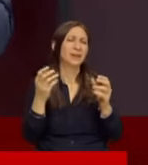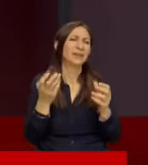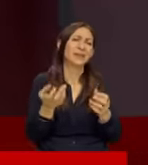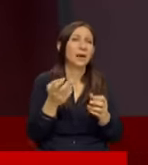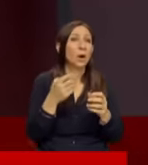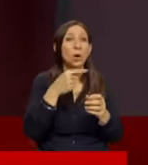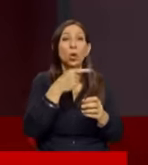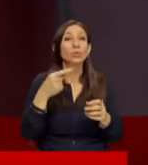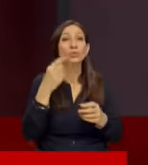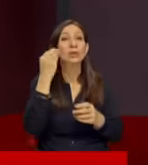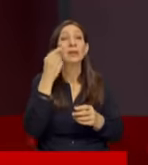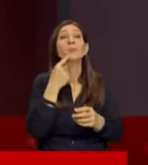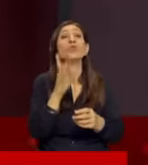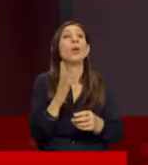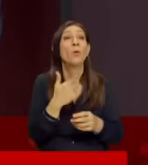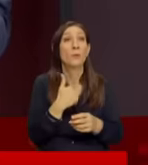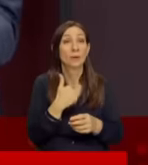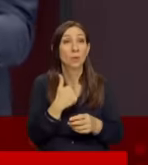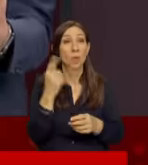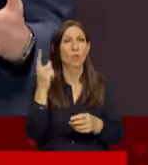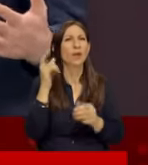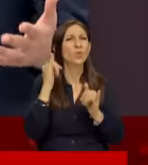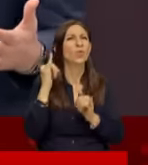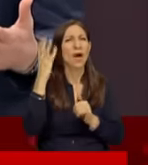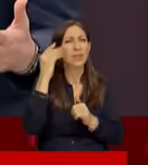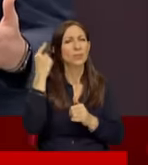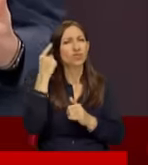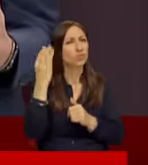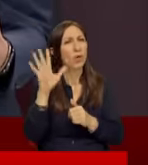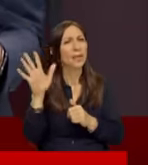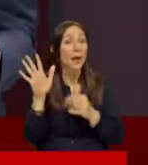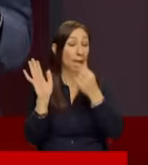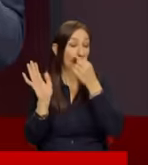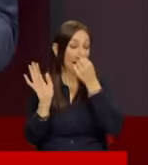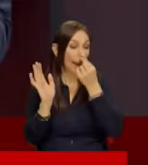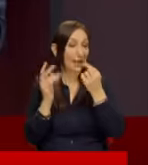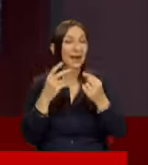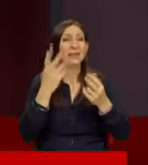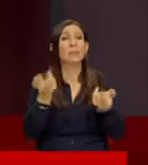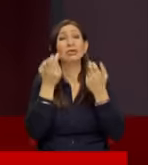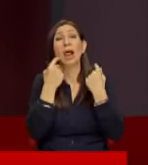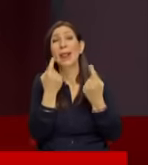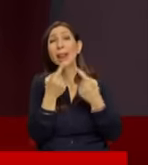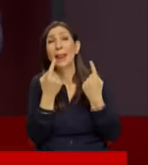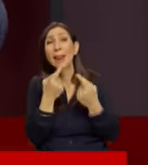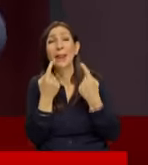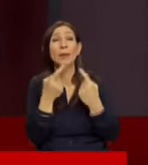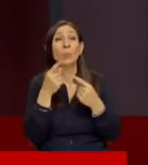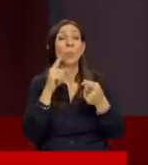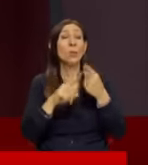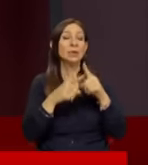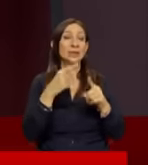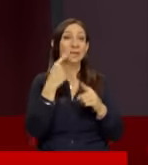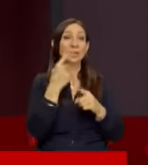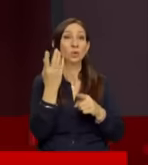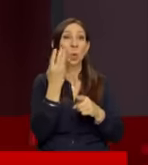hani olumsuz anlamda söylemiyorum ben. Onlar olumsuz anlamda düşünmüş olabilirler ama laf ebesi hani bu siyaset